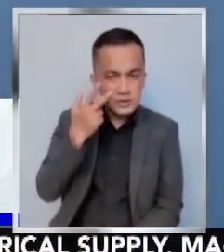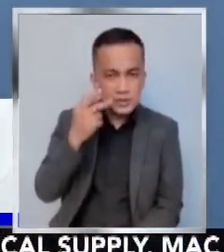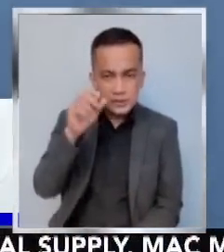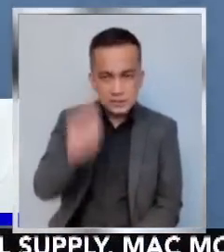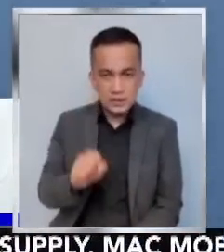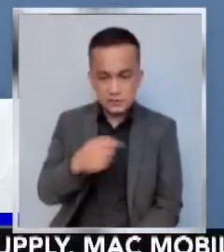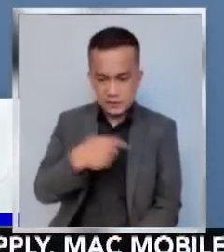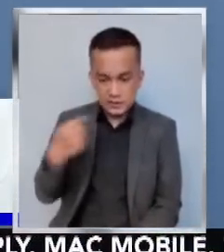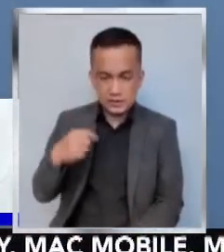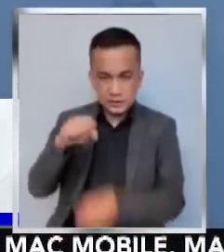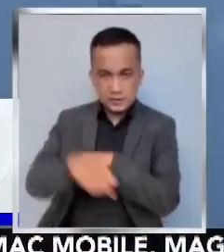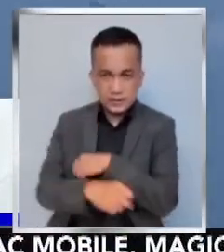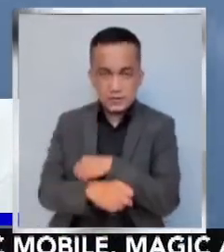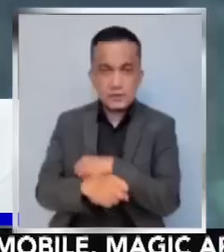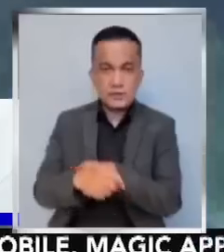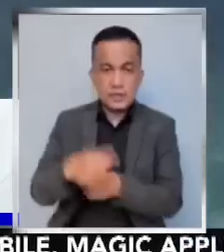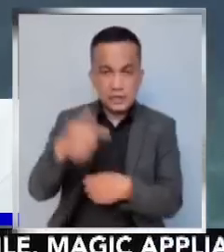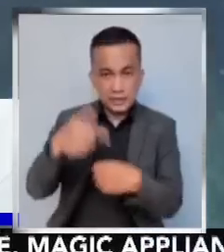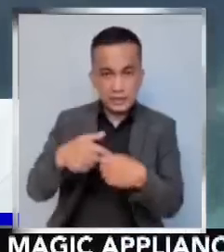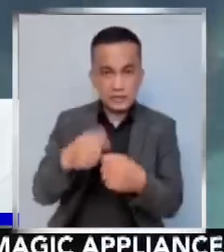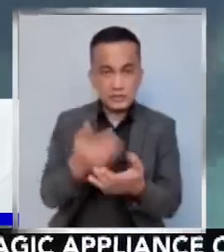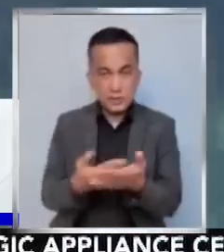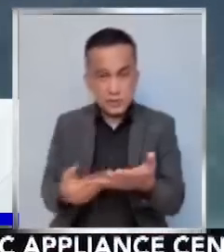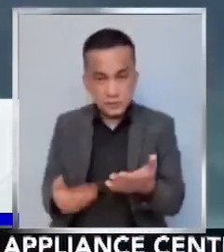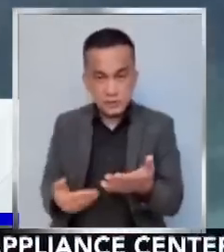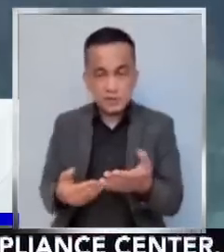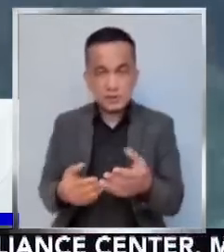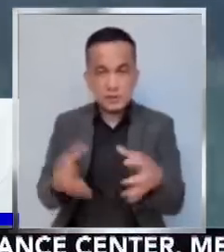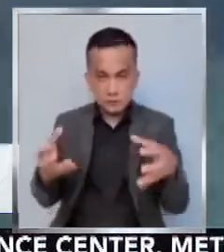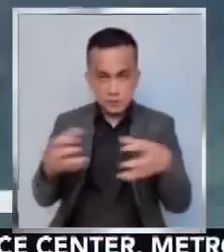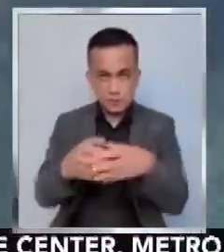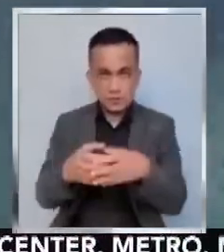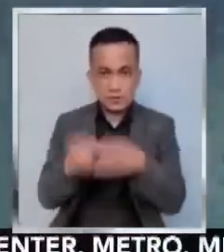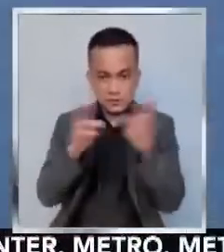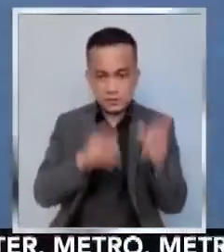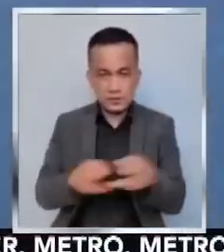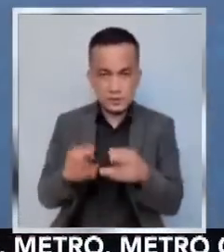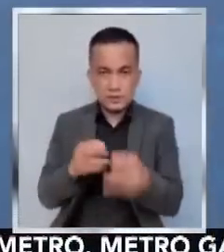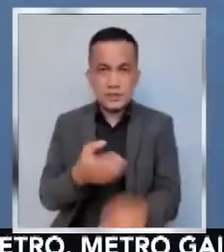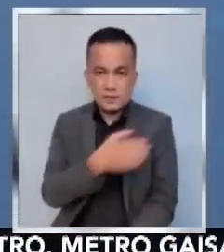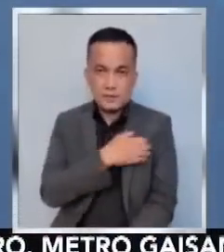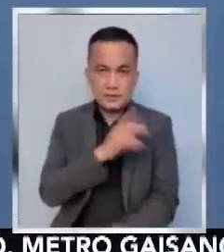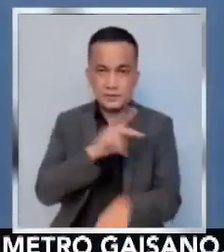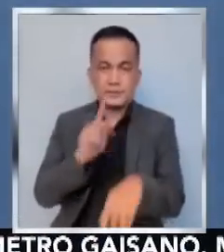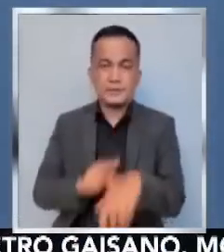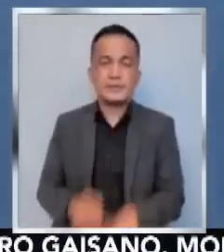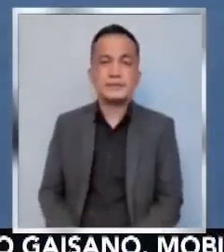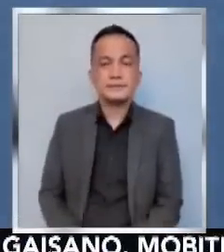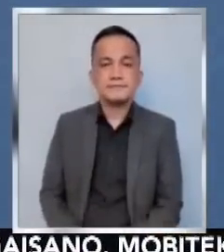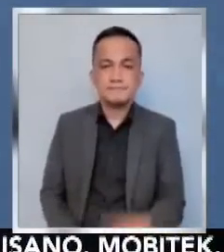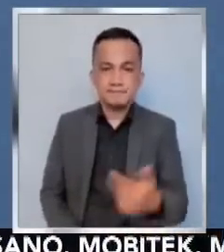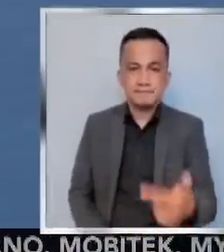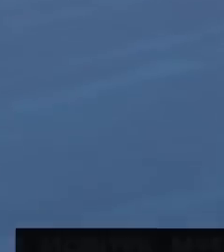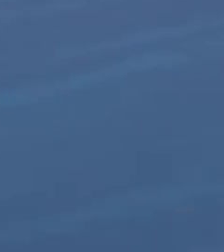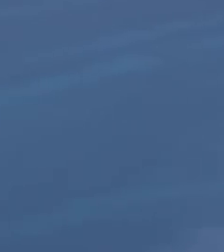fuel supply habang binubuo ang renewable energy capacity ng Pilipinas. Maris Umali, Nakatutok, 24 Oras.